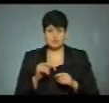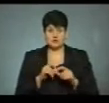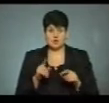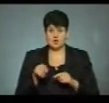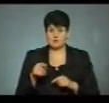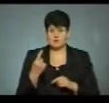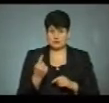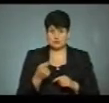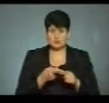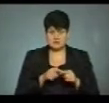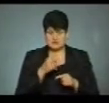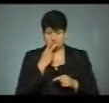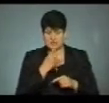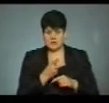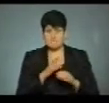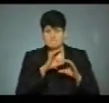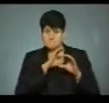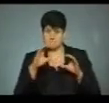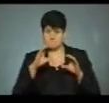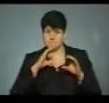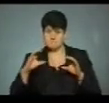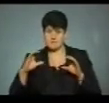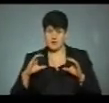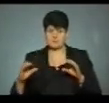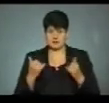1. Ось так виглядають балки зараз.